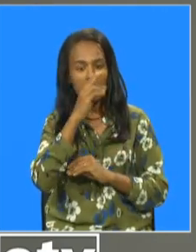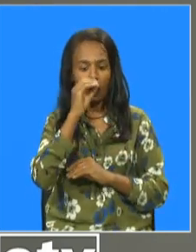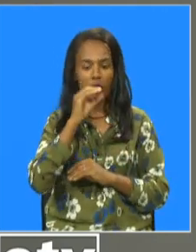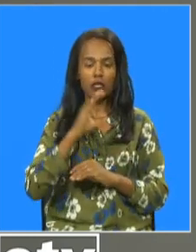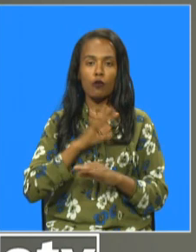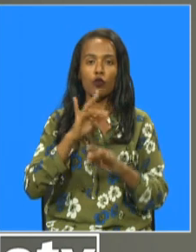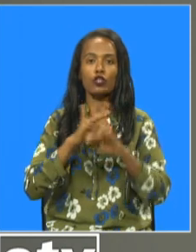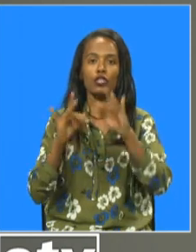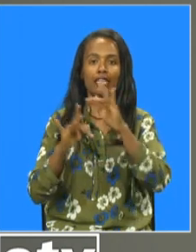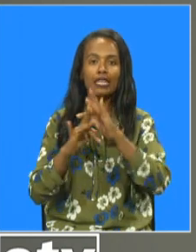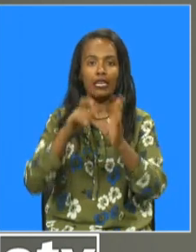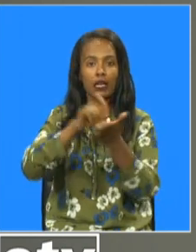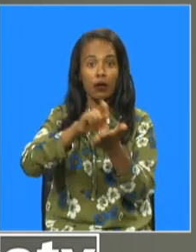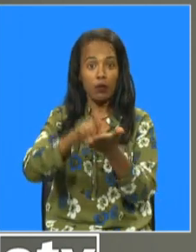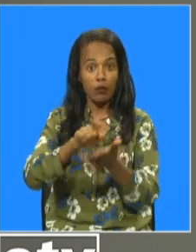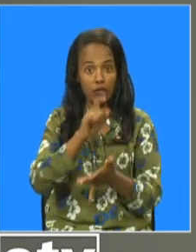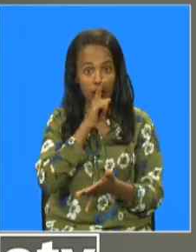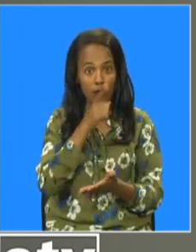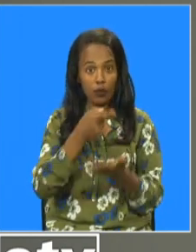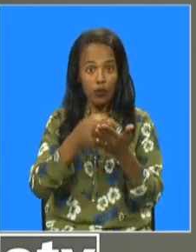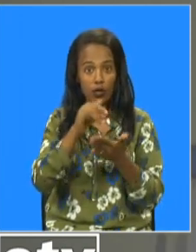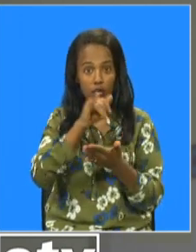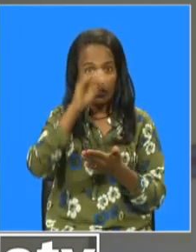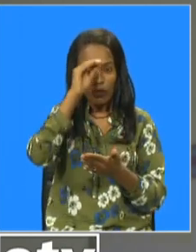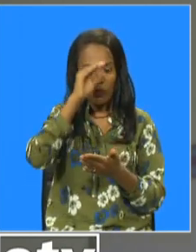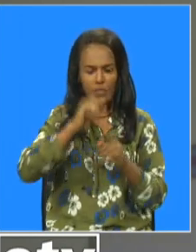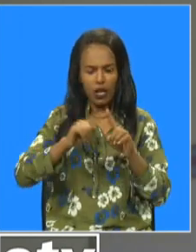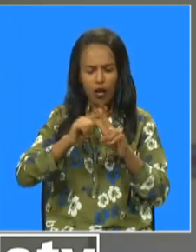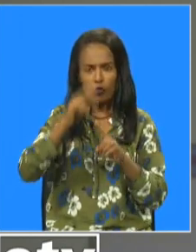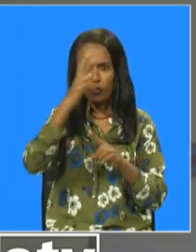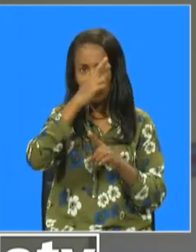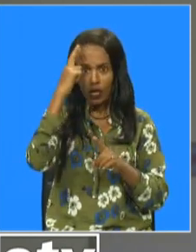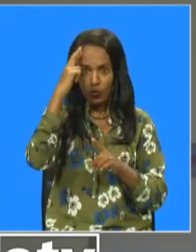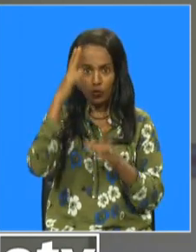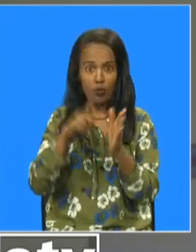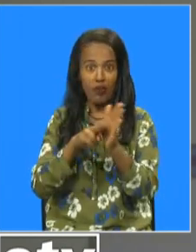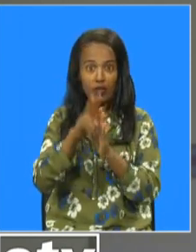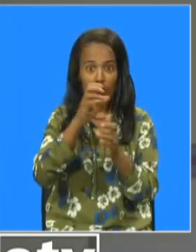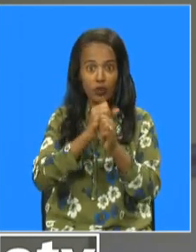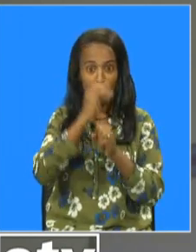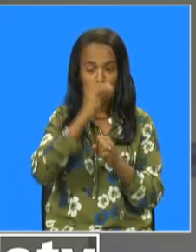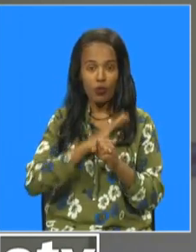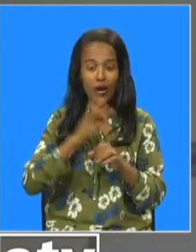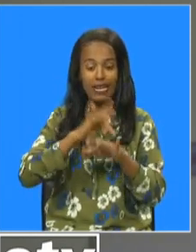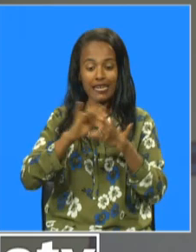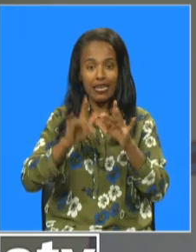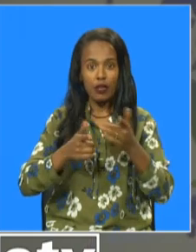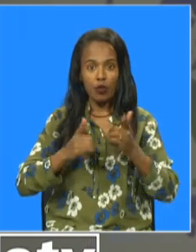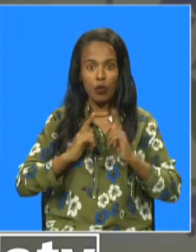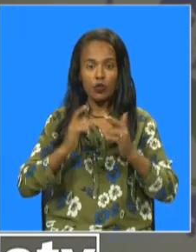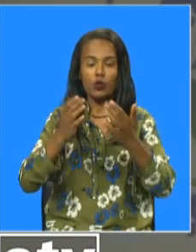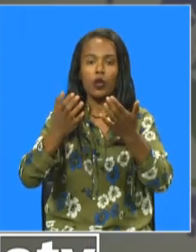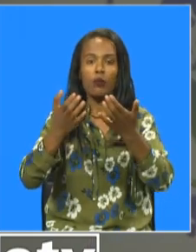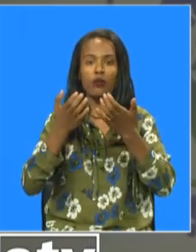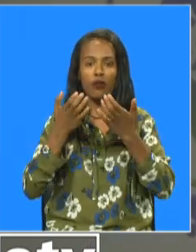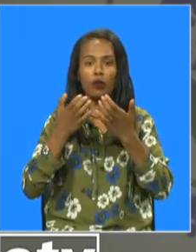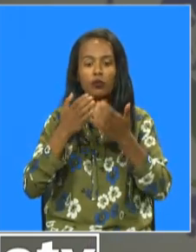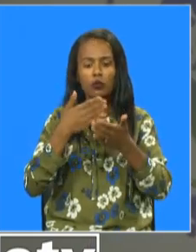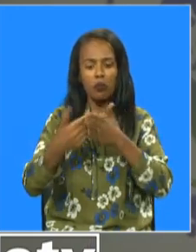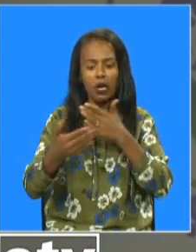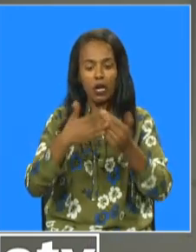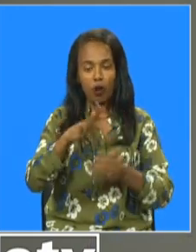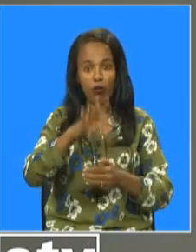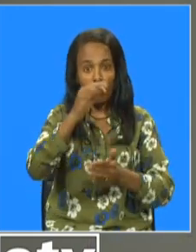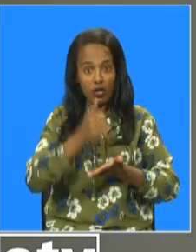የሰዎች ንክኪን የሚመዘግብ ነው። እንደዚሁም በተለያዩ ምክንያቶች በቫይረሱ ከተያዘው ጋር ንክኪ ኖሯቸው የሚፈለጉትን ደግሞ በቀላሉ